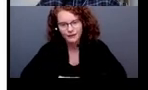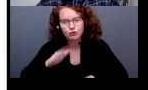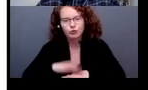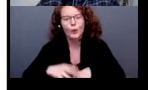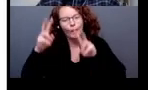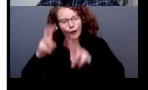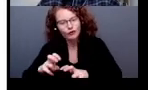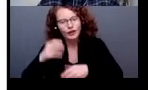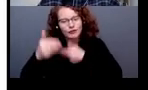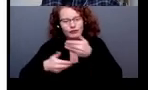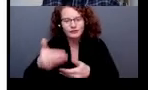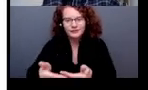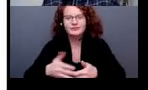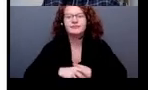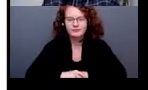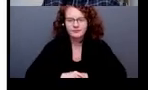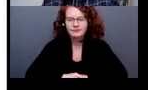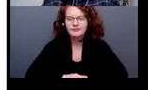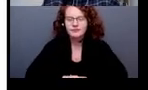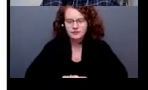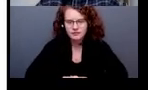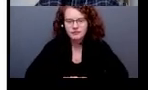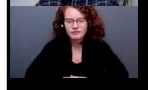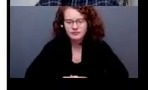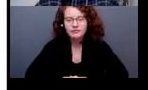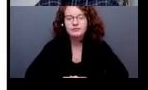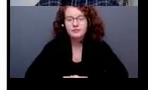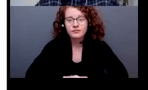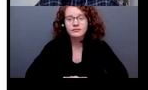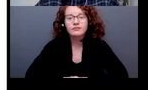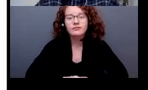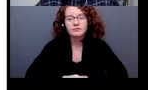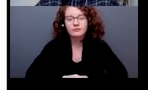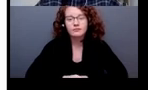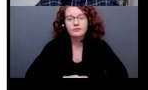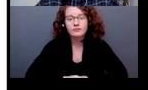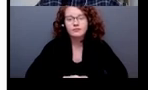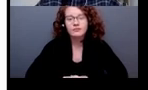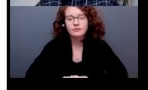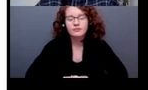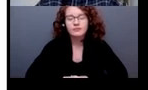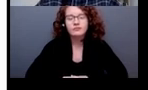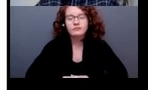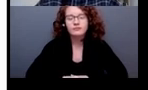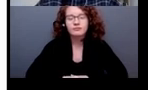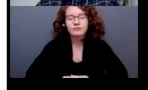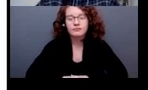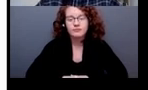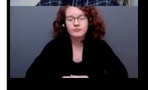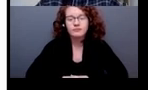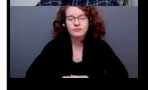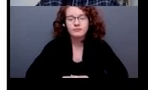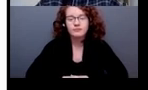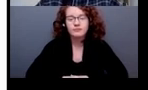une des modalités, en tout cas, qui m'intéresse, moi, en termes de recherche-création entre sciences sociales et design, qui consiste, en fait,